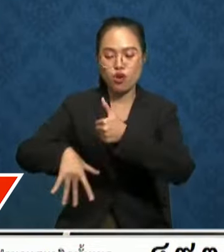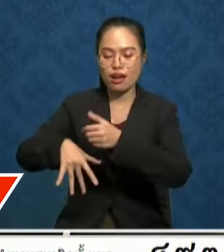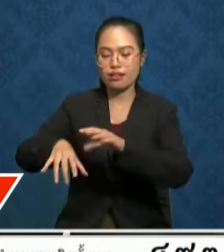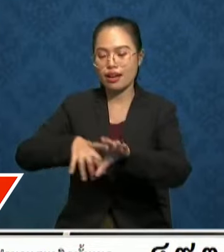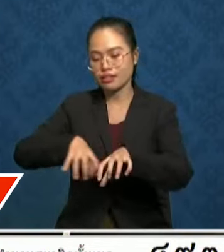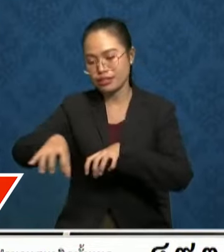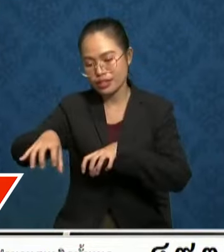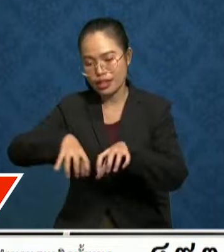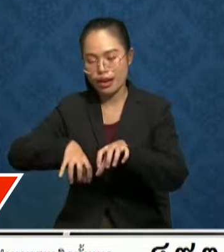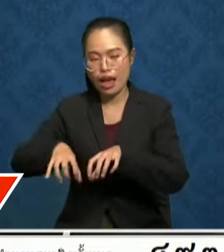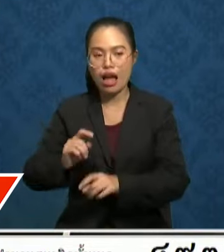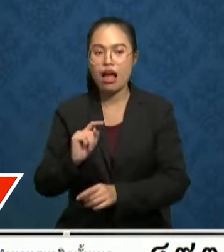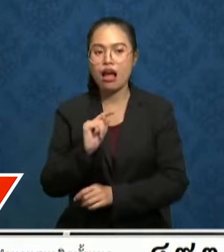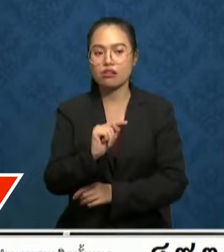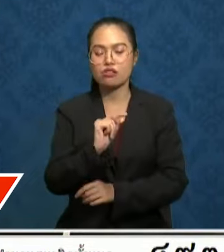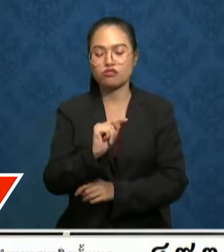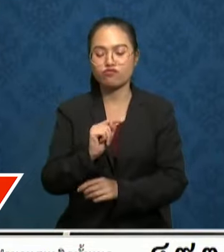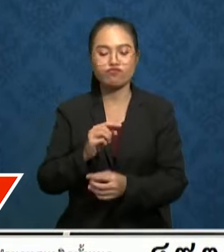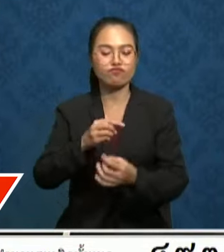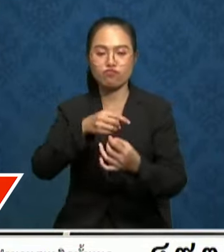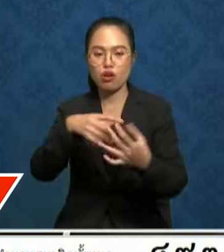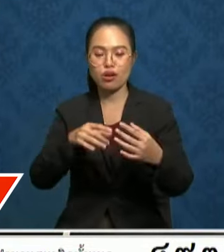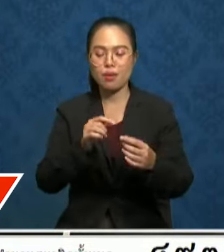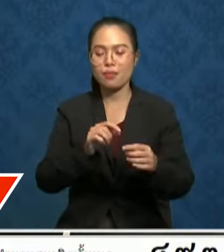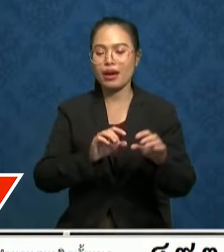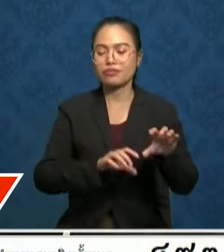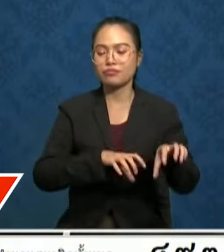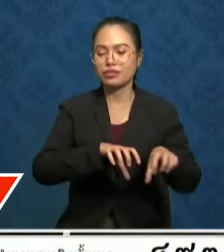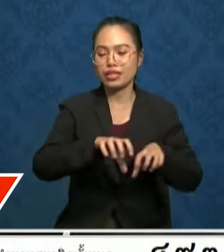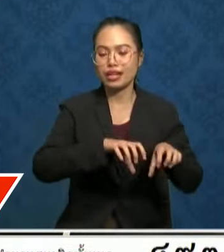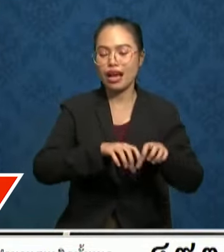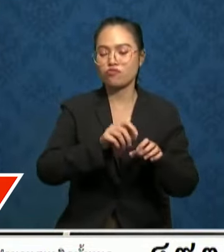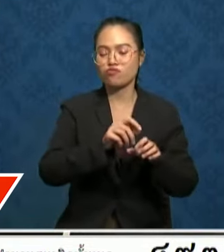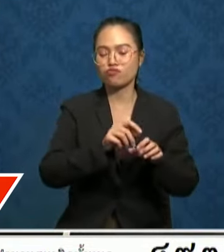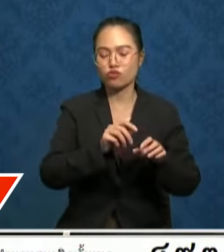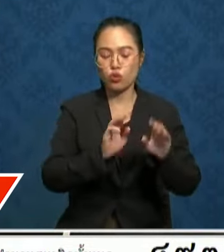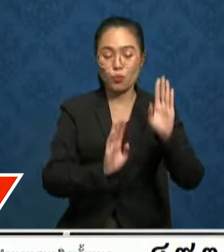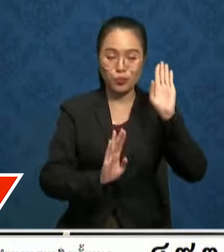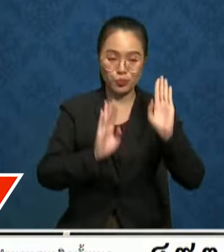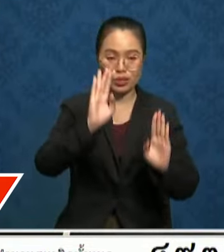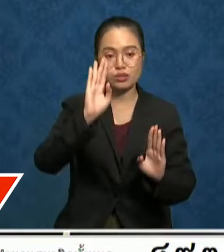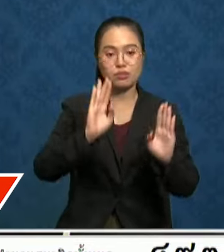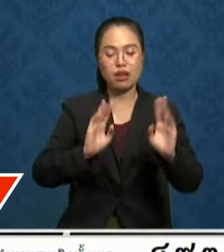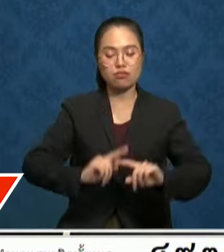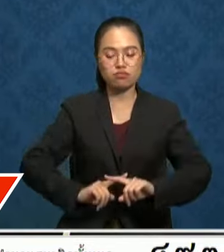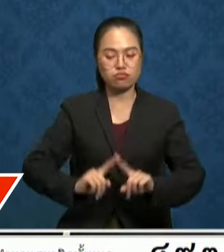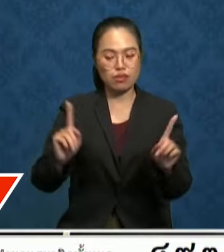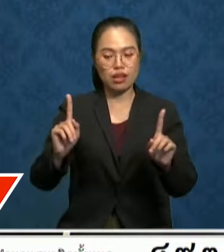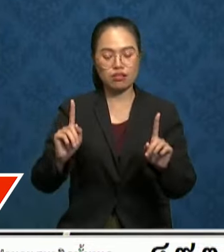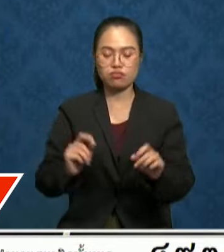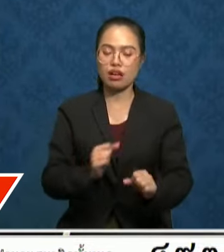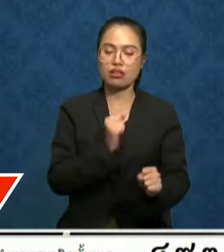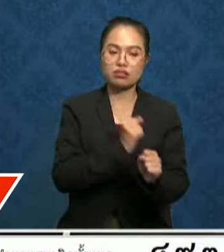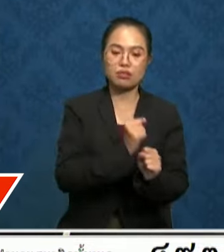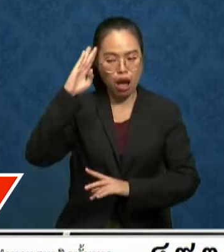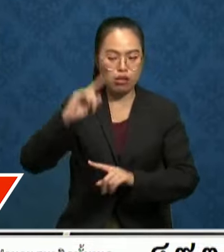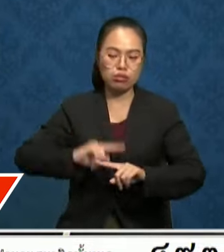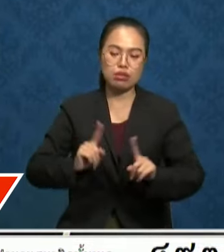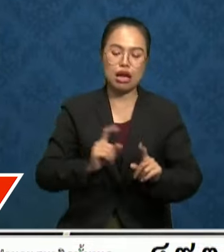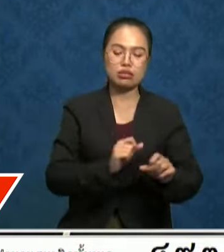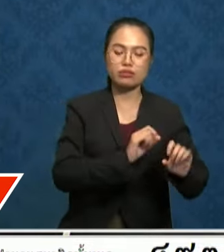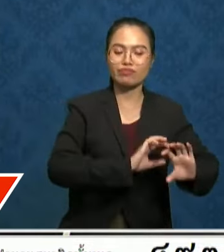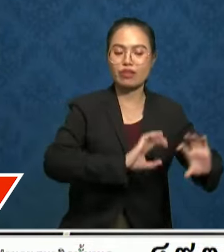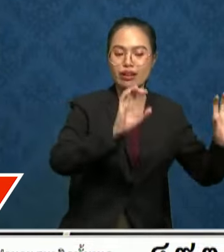ริหารจัดการดังกล่าวไม่สอดคล้องกับระบอบประชาธิปไตยและที่สำคัญนะครับยังแตกต่างจากหน่วยงานราชการอื่น